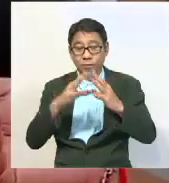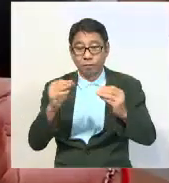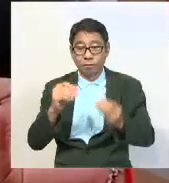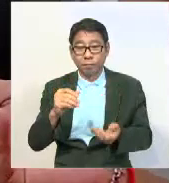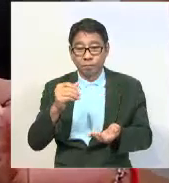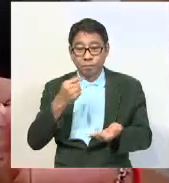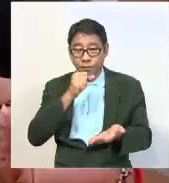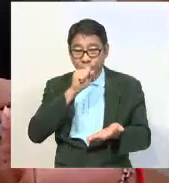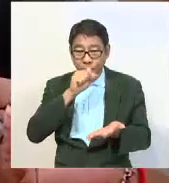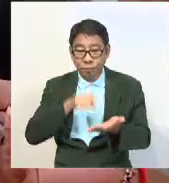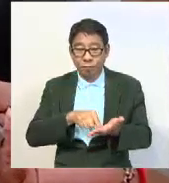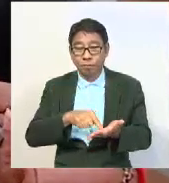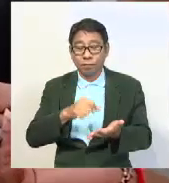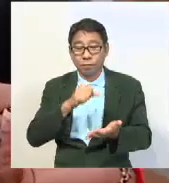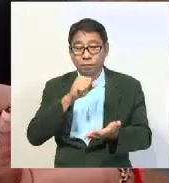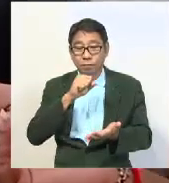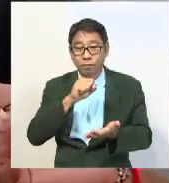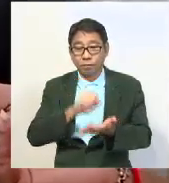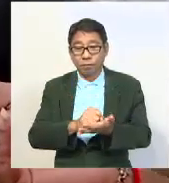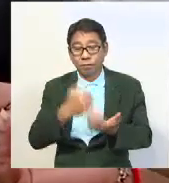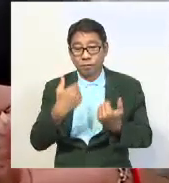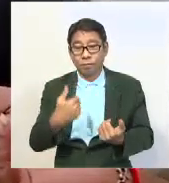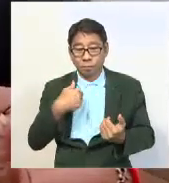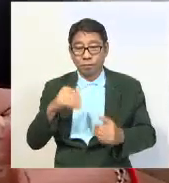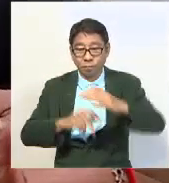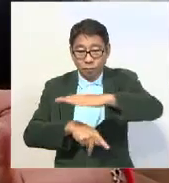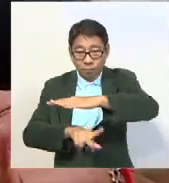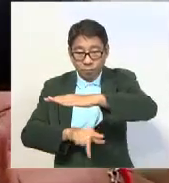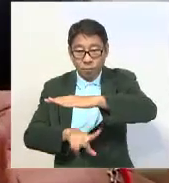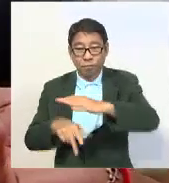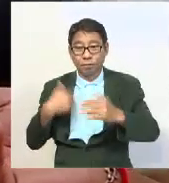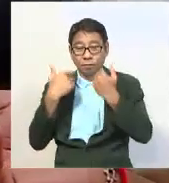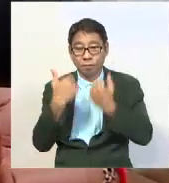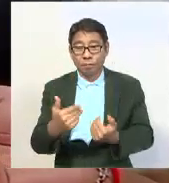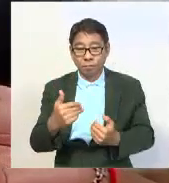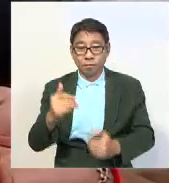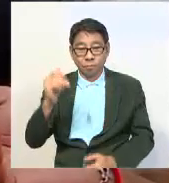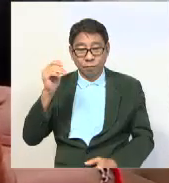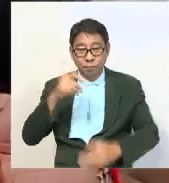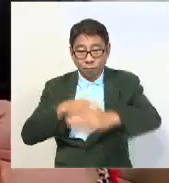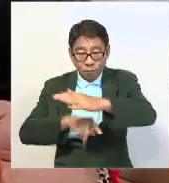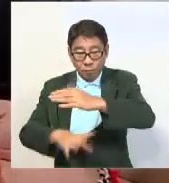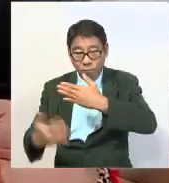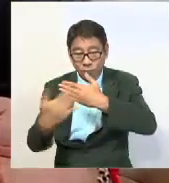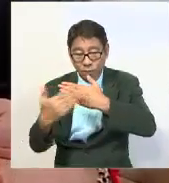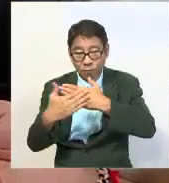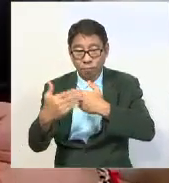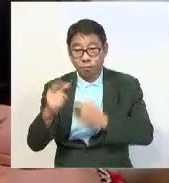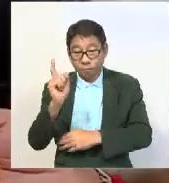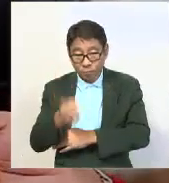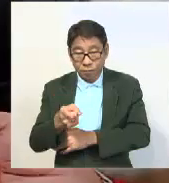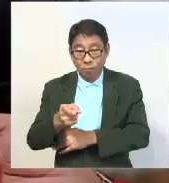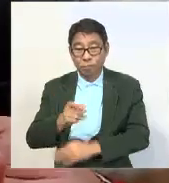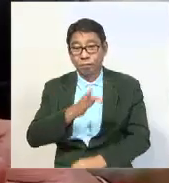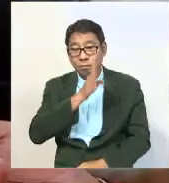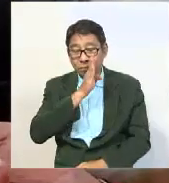ญญามีของโฆษณาทุกอย่างในตามกฎหมายสคบนะเขาเข้าไปตรวจสอบว่าสิ่งที่เขาโฆษณาเชิญชวนเนี่ยมันเป็นเรื่องจริงหรือเปล่